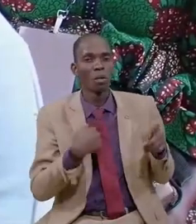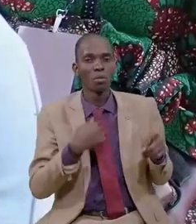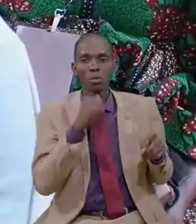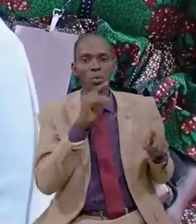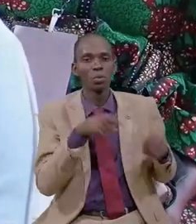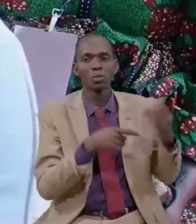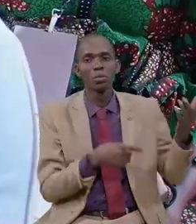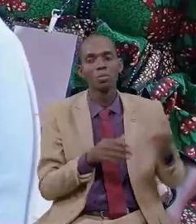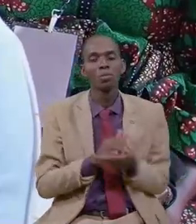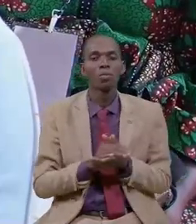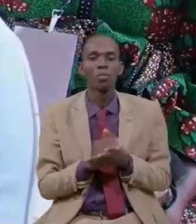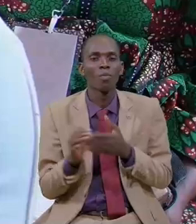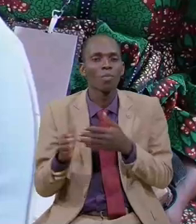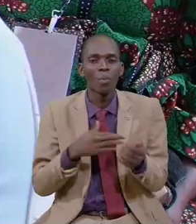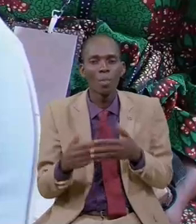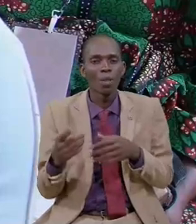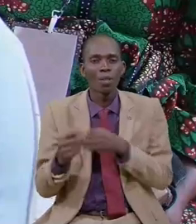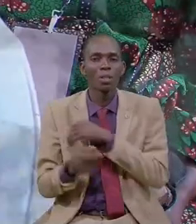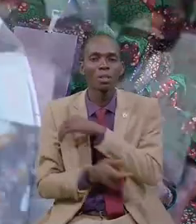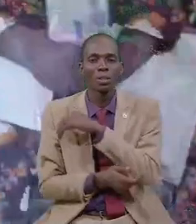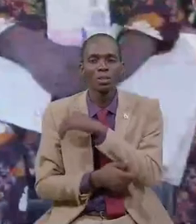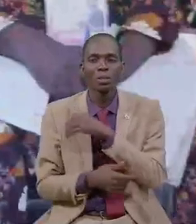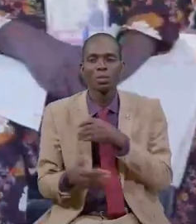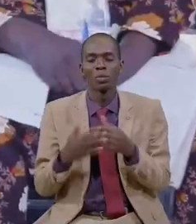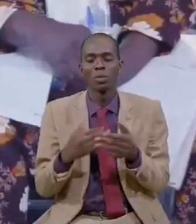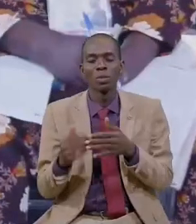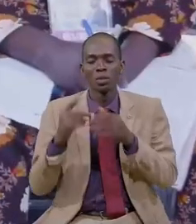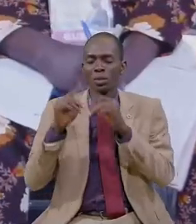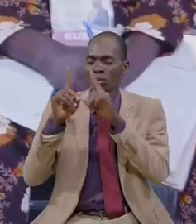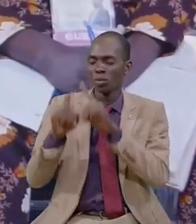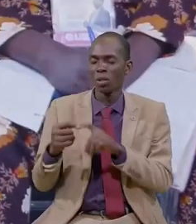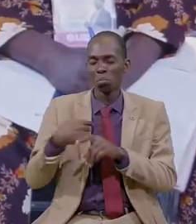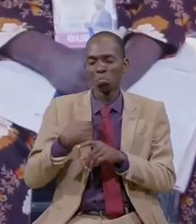Quelles que soient les tentations, quelles que soient les épreuves, je n'irai pas là-bas.